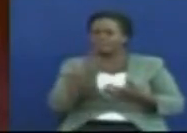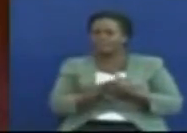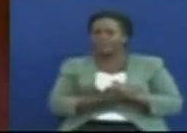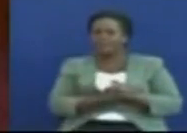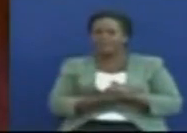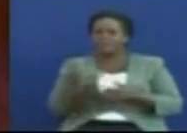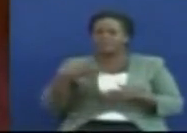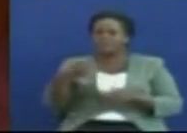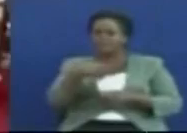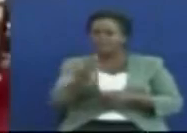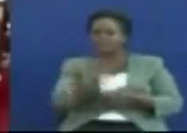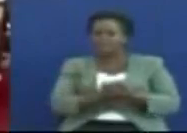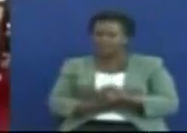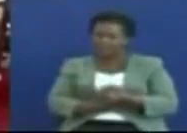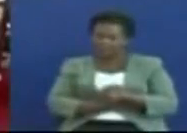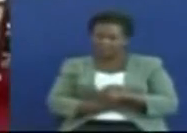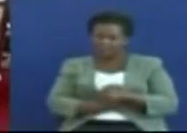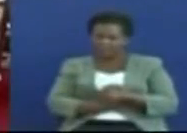m meshi